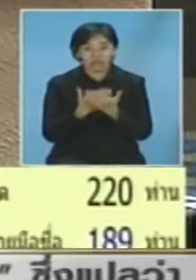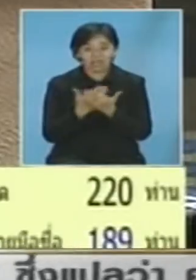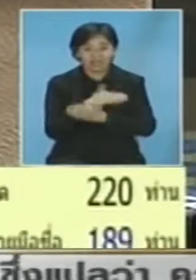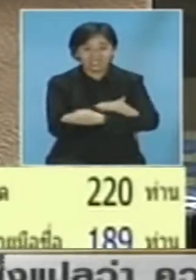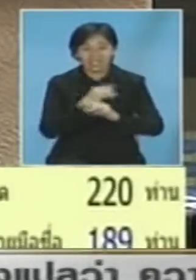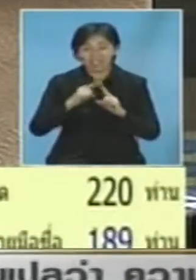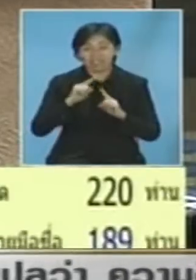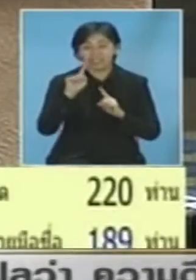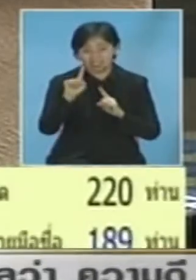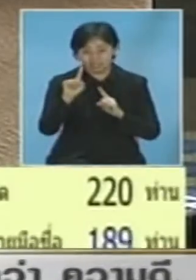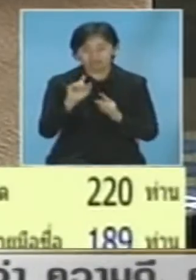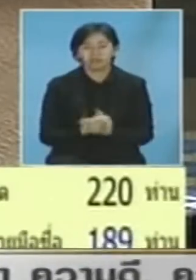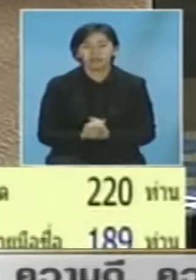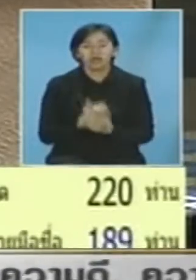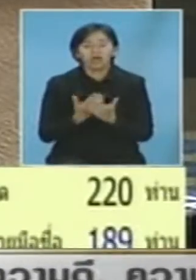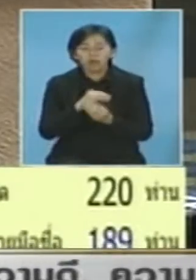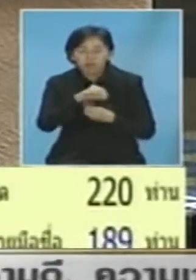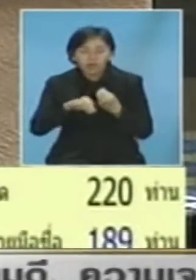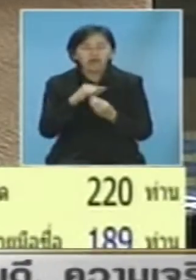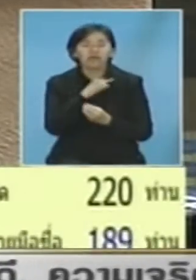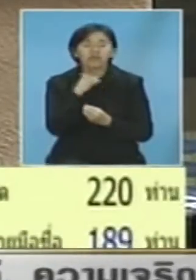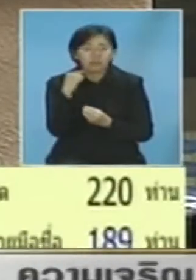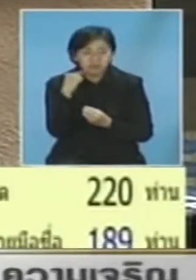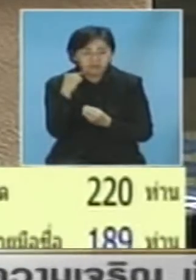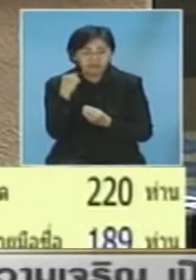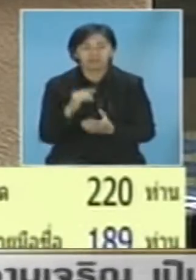งมีผลขาดทุนเบื้องต้น